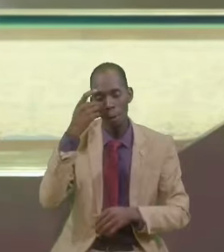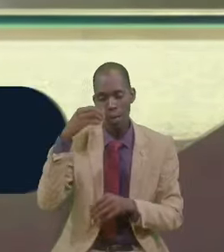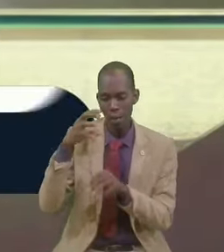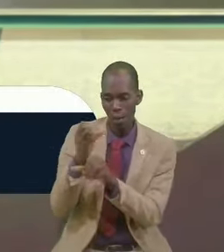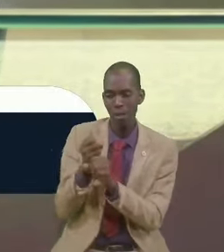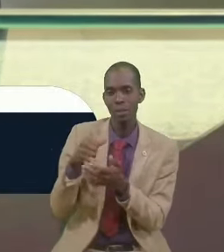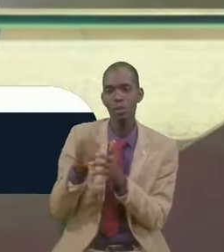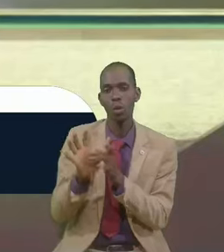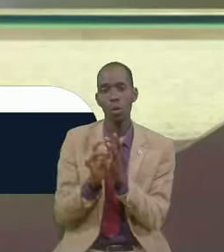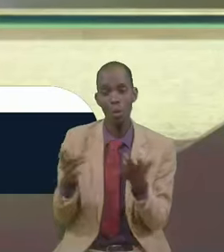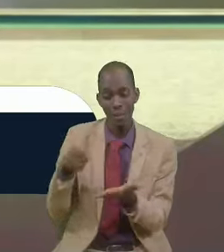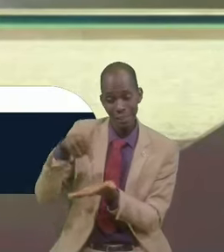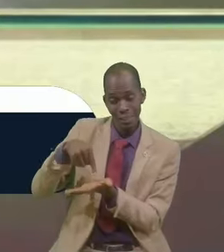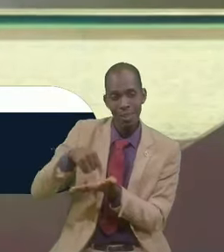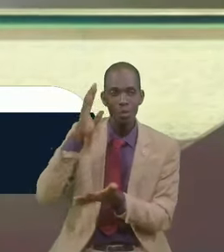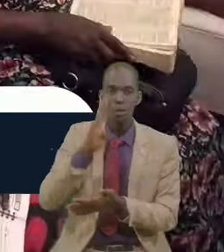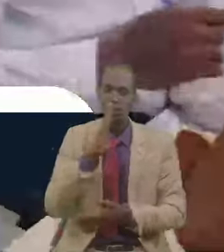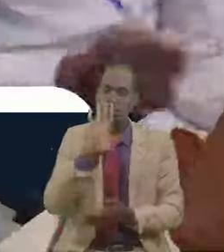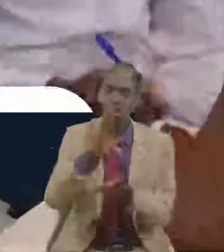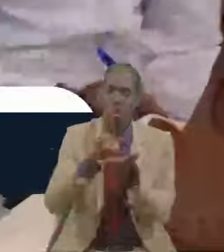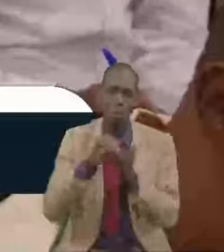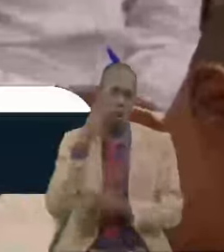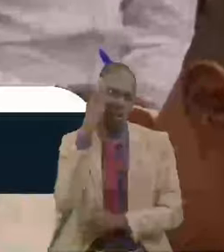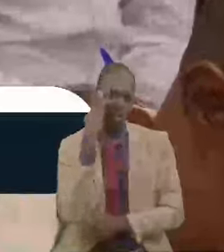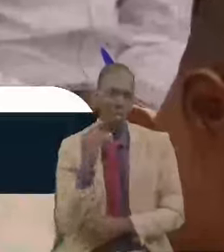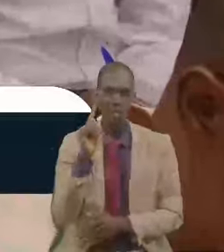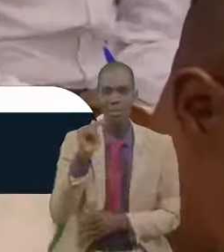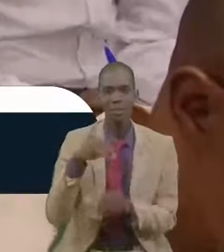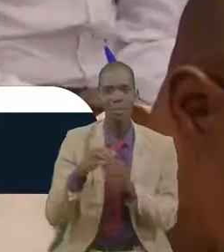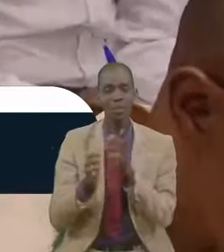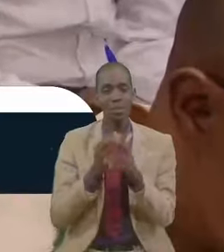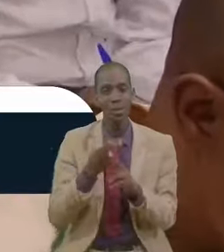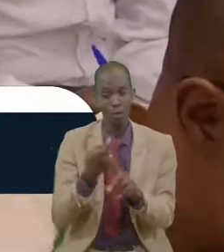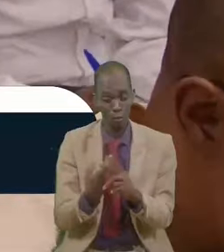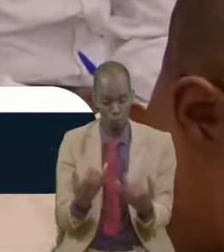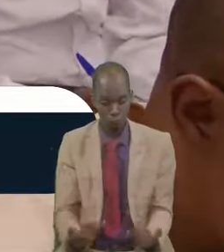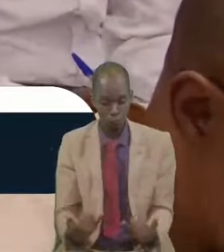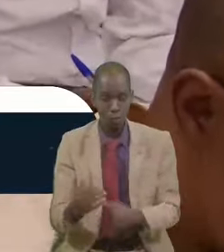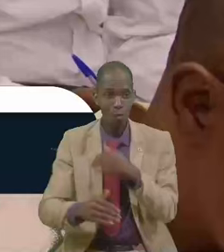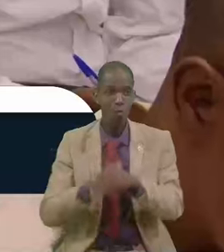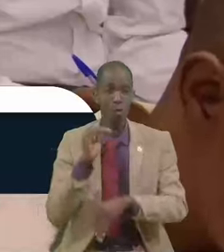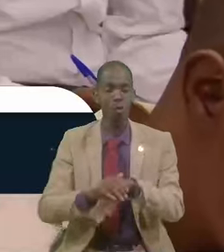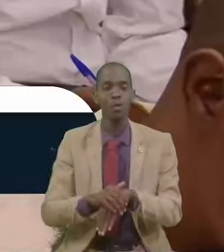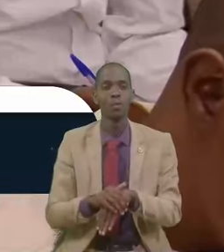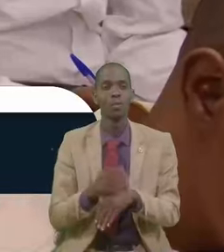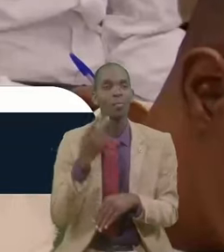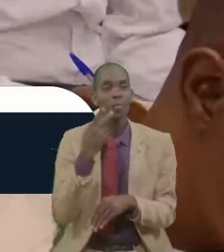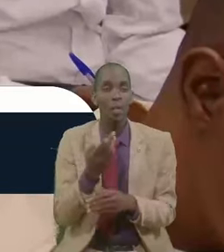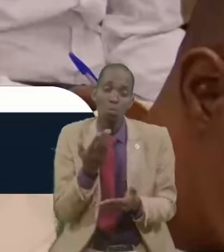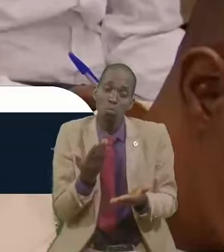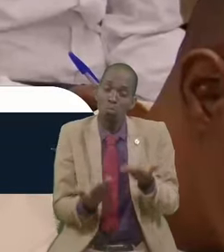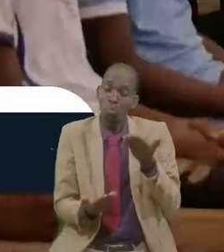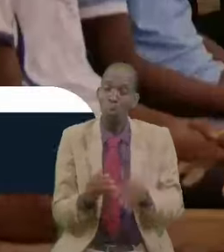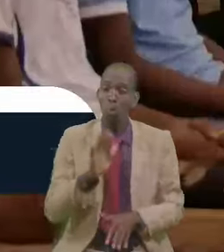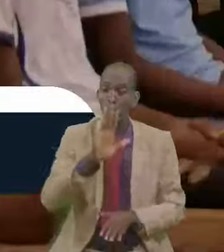comprenez que ceci sera votre expérience. Dès ce moment de sa force, c'est dit,